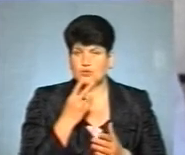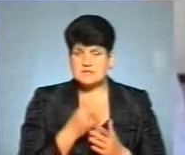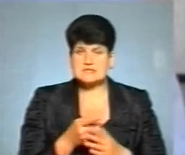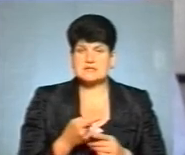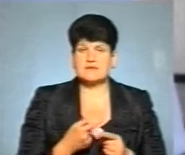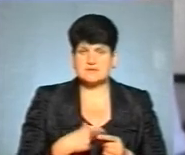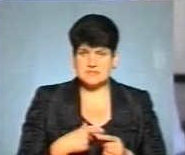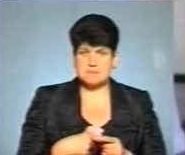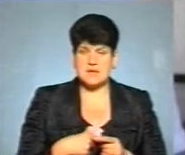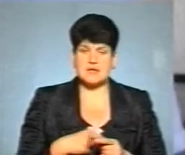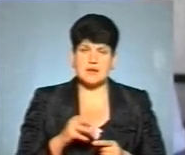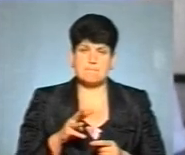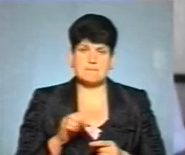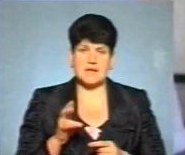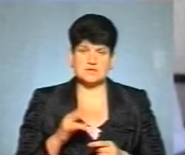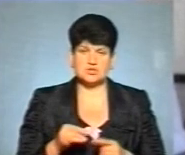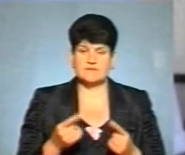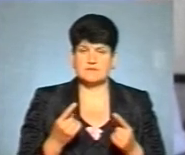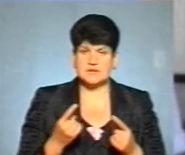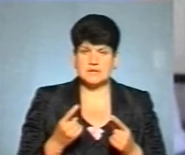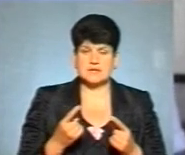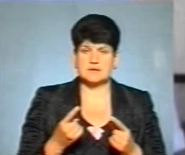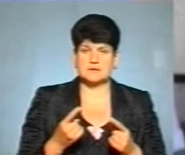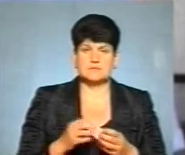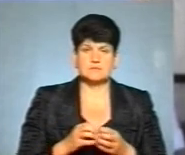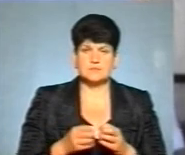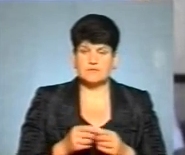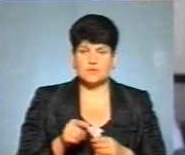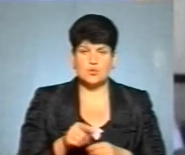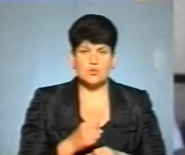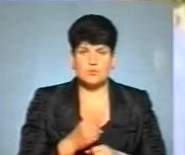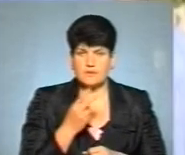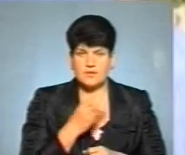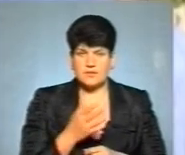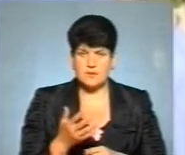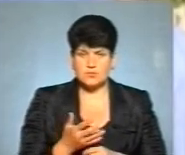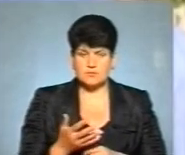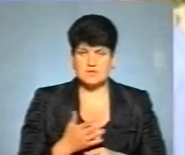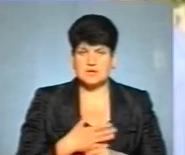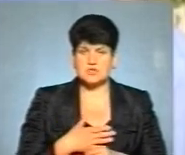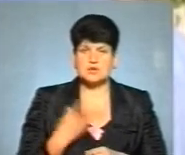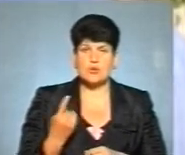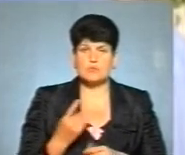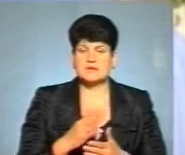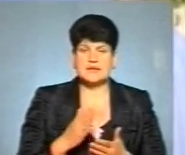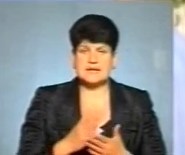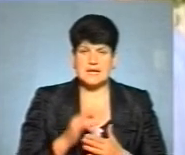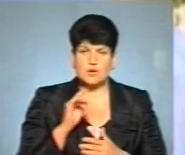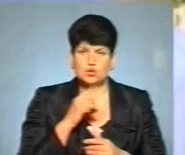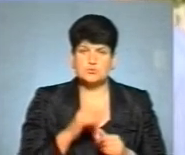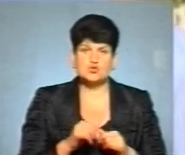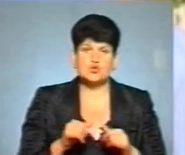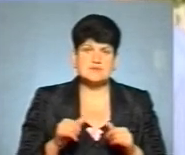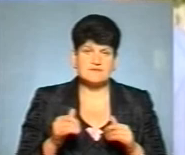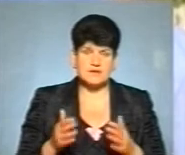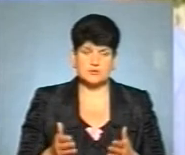критичний менеджер. Великих збоїв у його роботі я не побачив. Наша область не є економічно розвинутою,